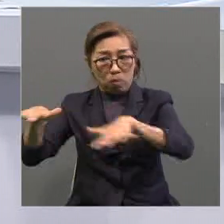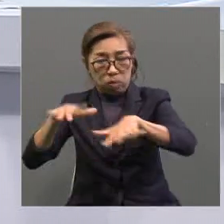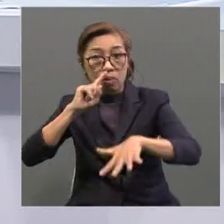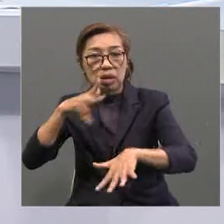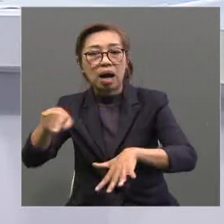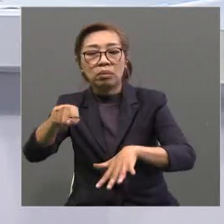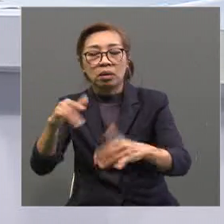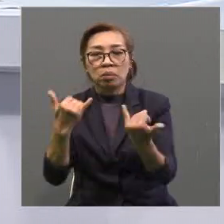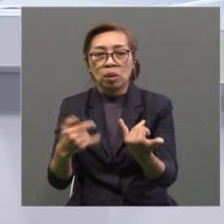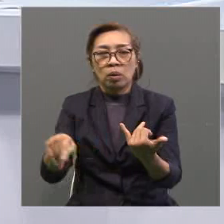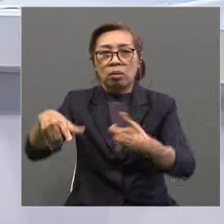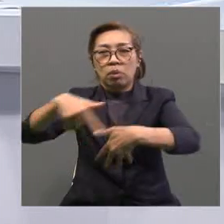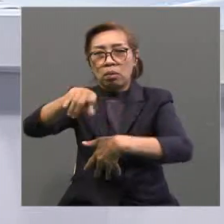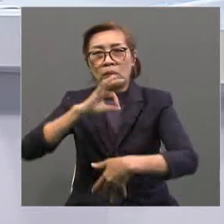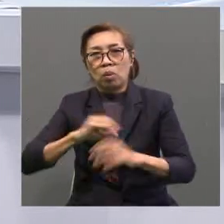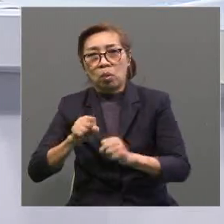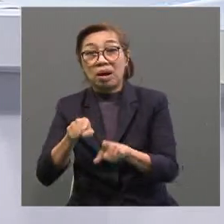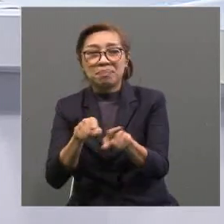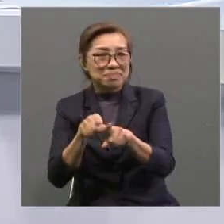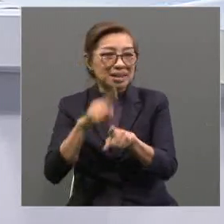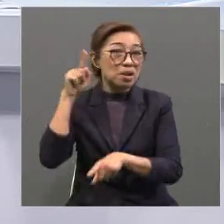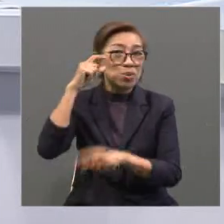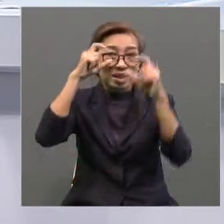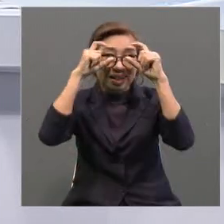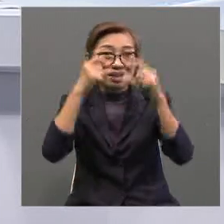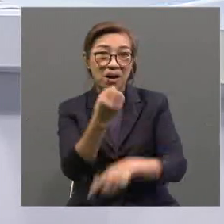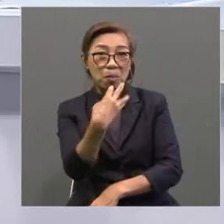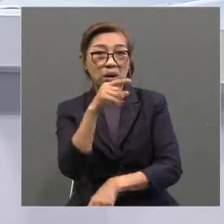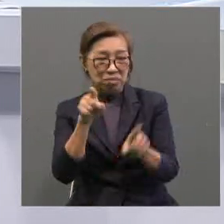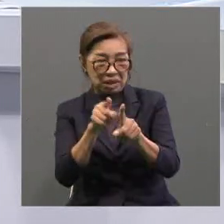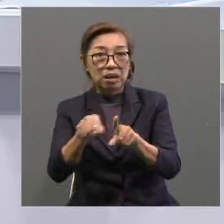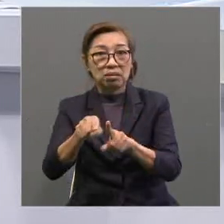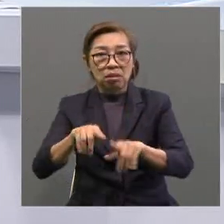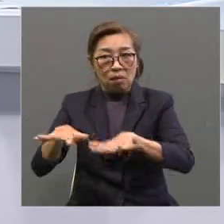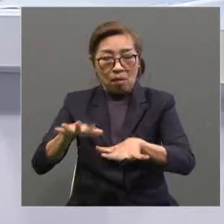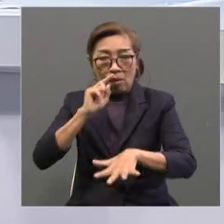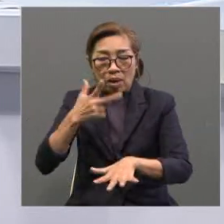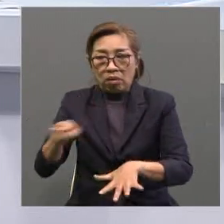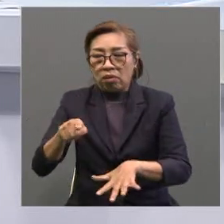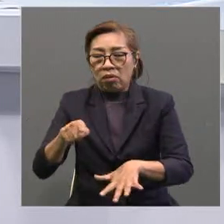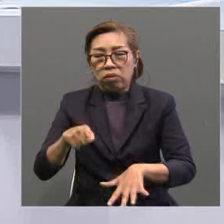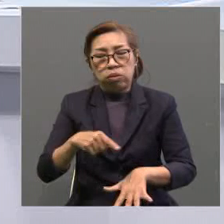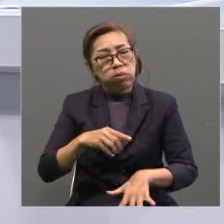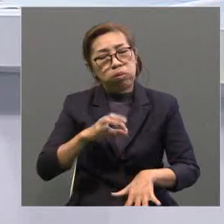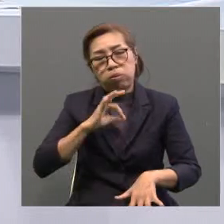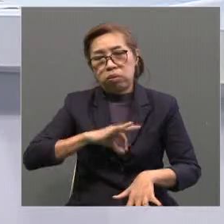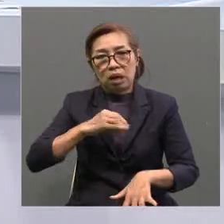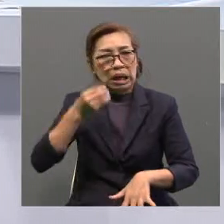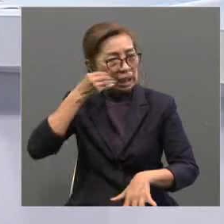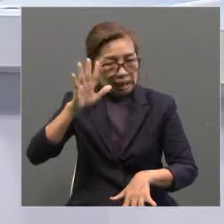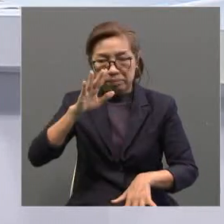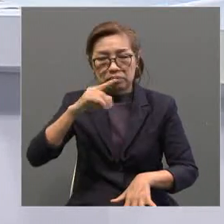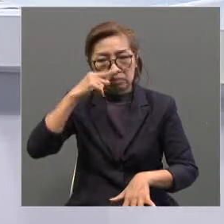ก็ทำให้หลายๆคนกลัวอย่างที่คนไทยบอกเมื่อสักครู่คุณนิตยาเนี่ยพอมันเกิดซ้ำแบบนี้กลับบ้านเราจะดีกว่านะครับคือ